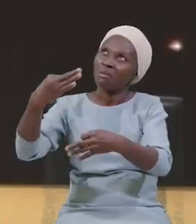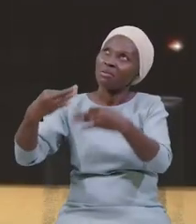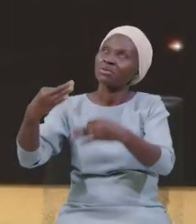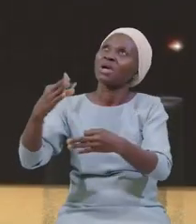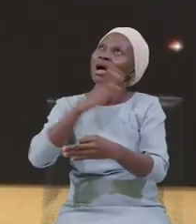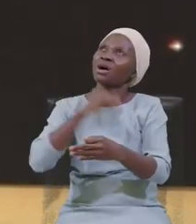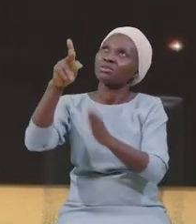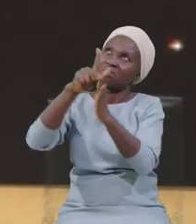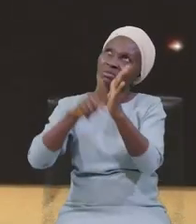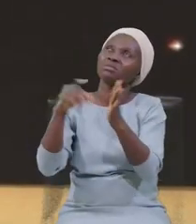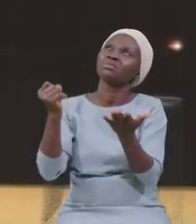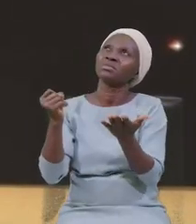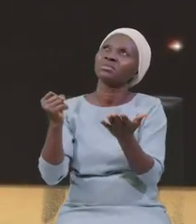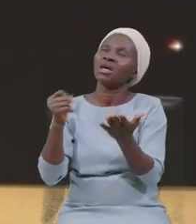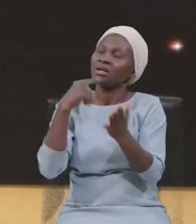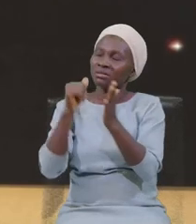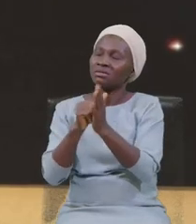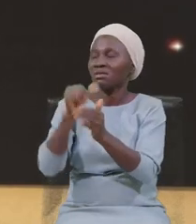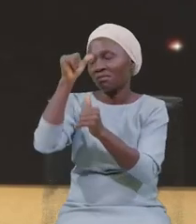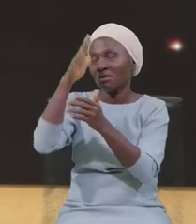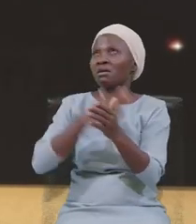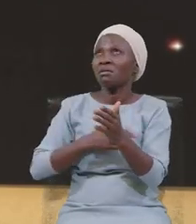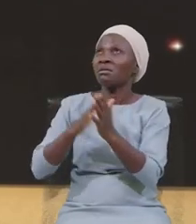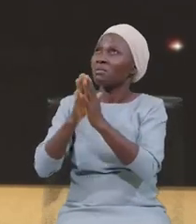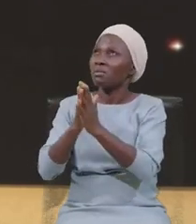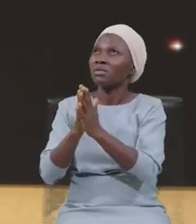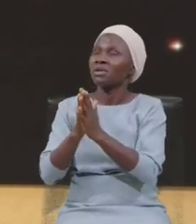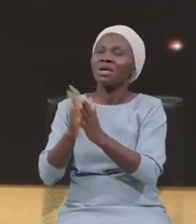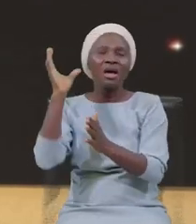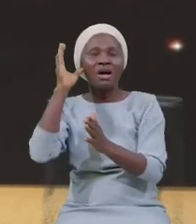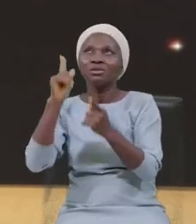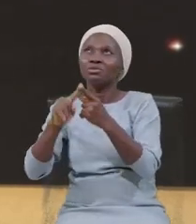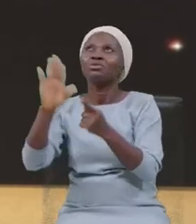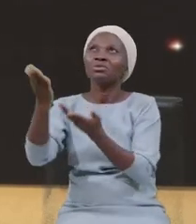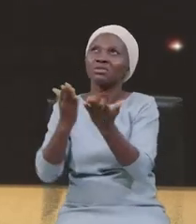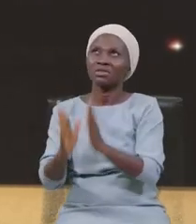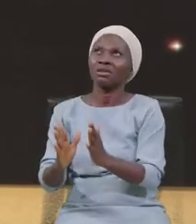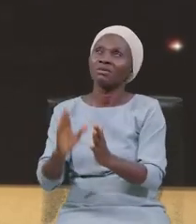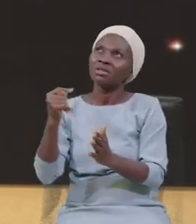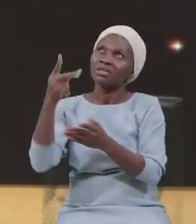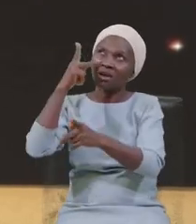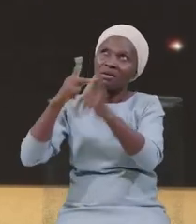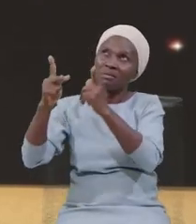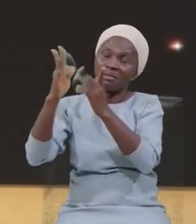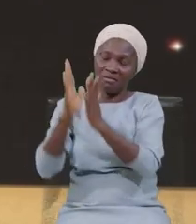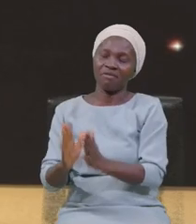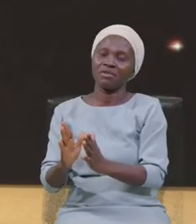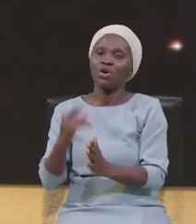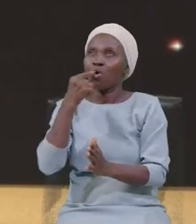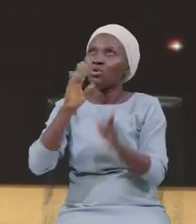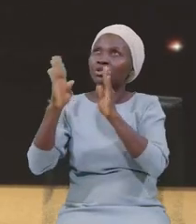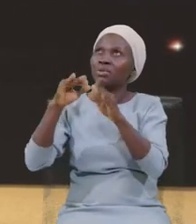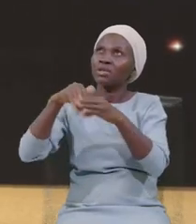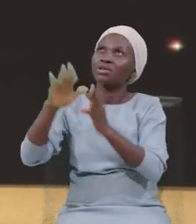ordonnances. 6. Nous n'avons pas écouté tes serviteurs, les prophètes, qui ont parlé en ton nom à nos